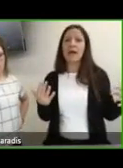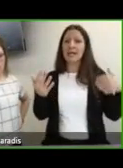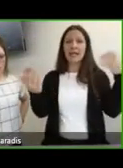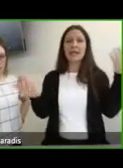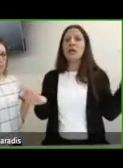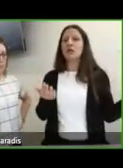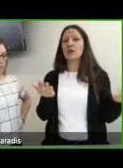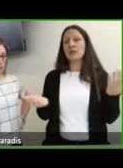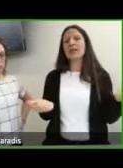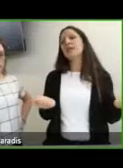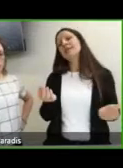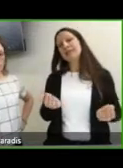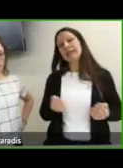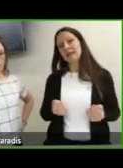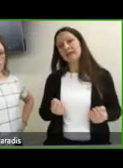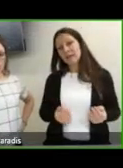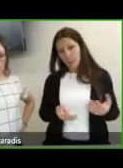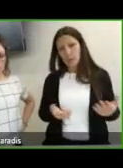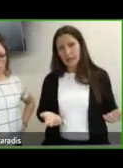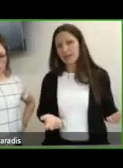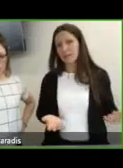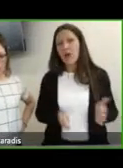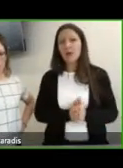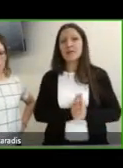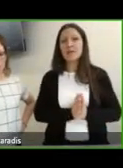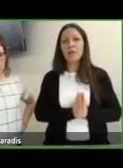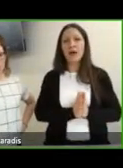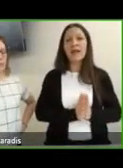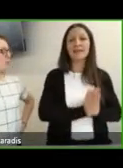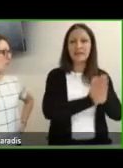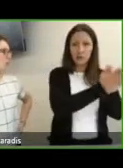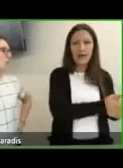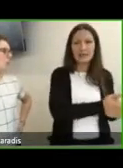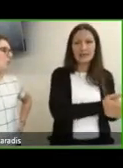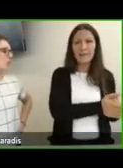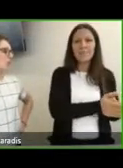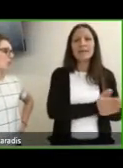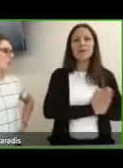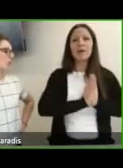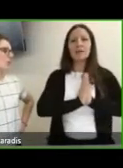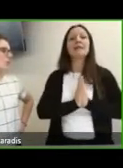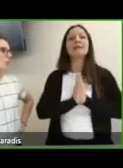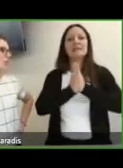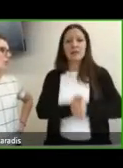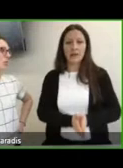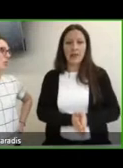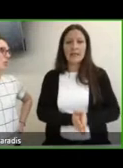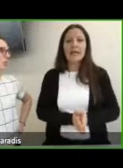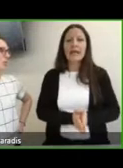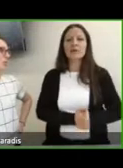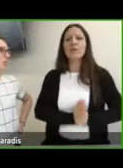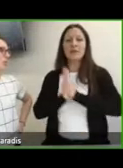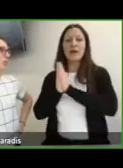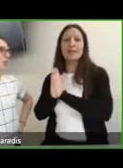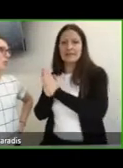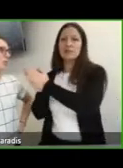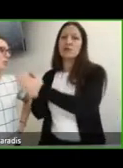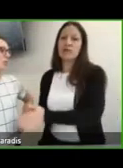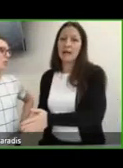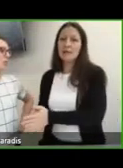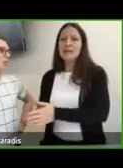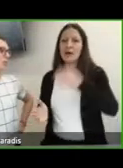voir lequel de ces sites Internet était le plus crédible. Donc, ils ont demandé à des journalistes, ils ont demandé à des historiens et ils ont demandé à